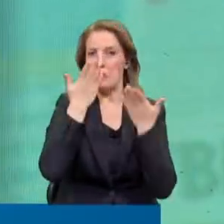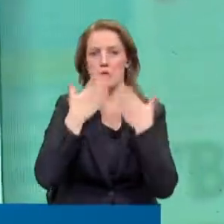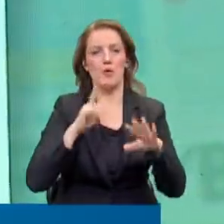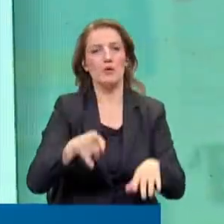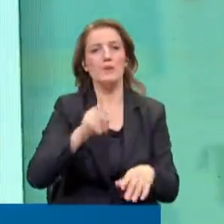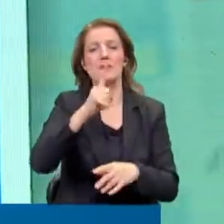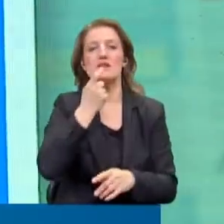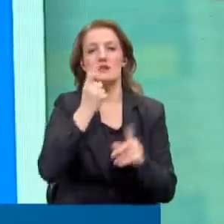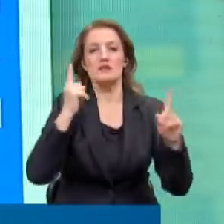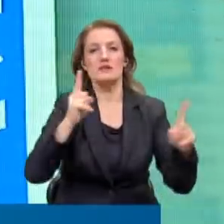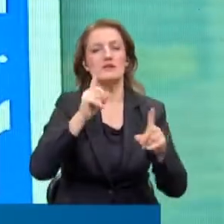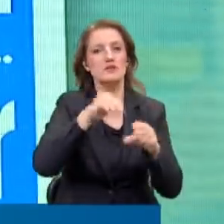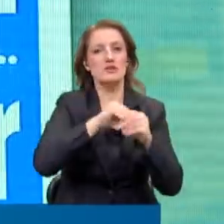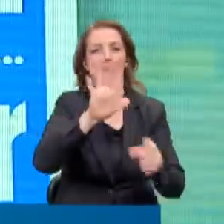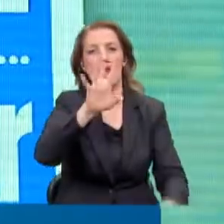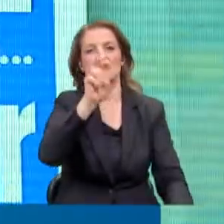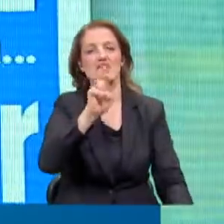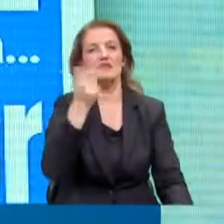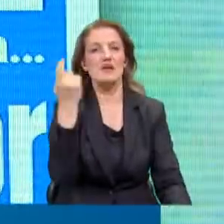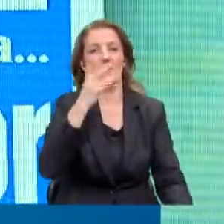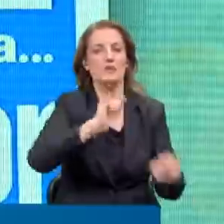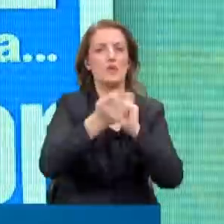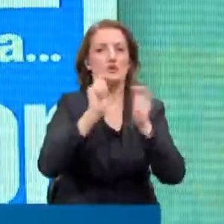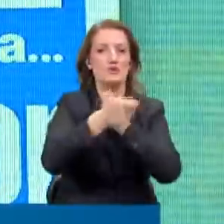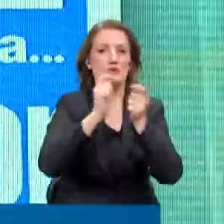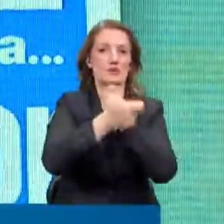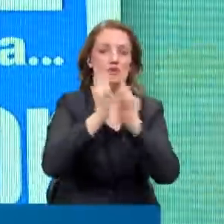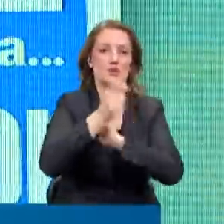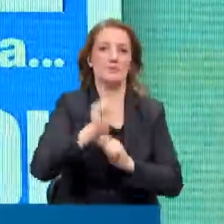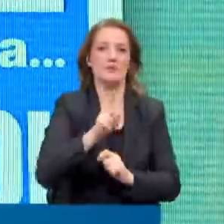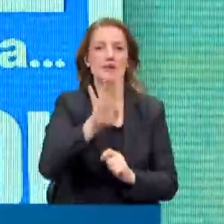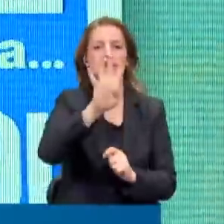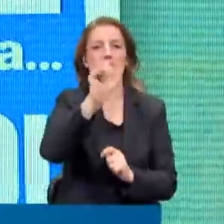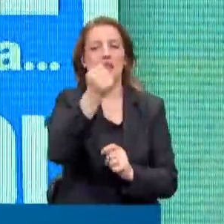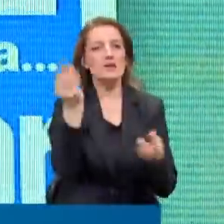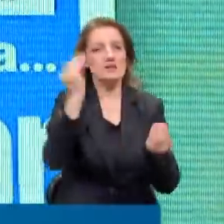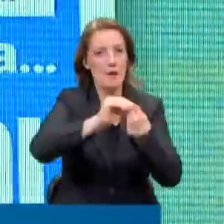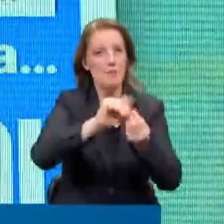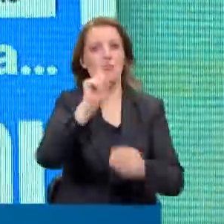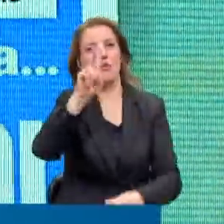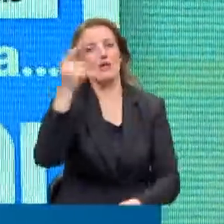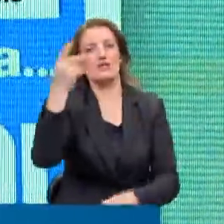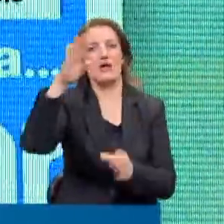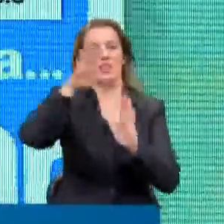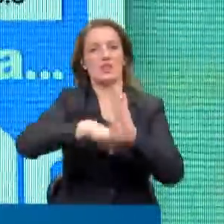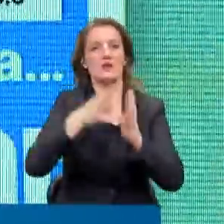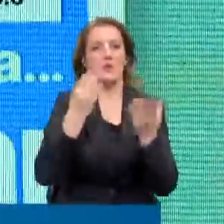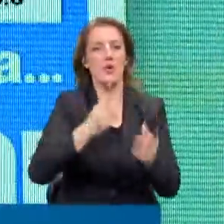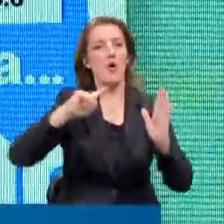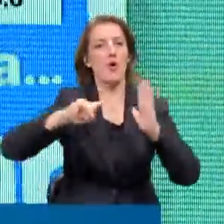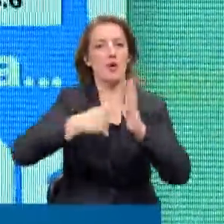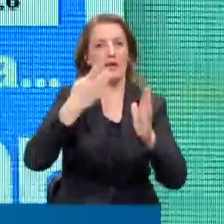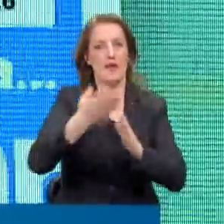yılda akaryakıt fiyatları 58 kez değişti. 46'sı zam, 12'si ise indirim oldu. Ama tabii örneklerde